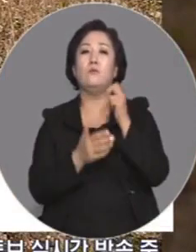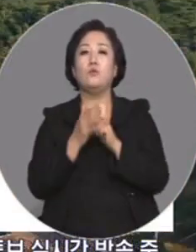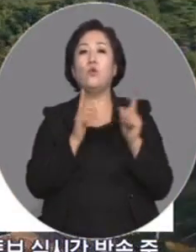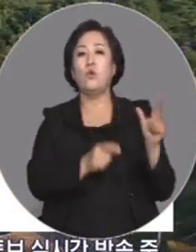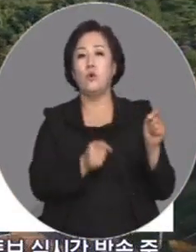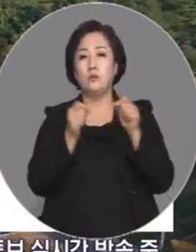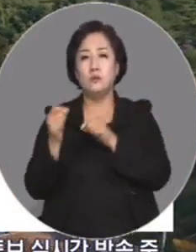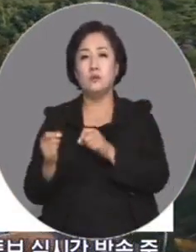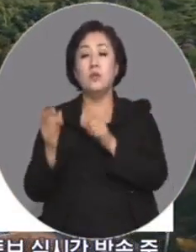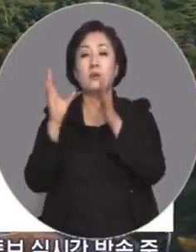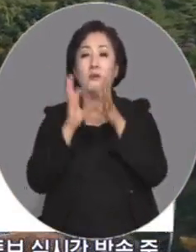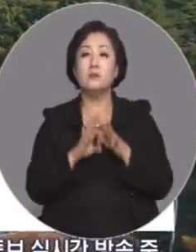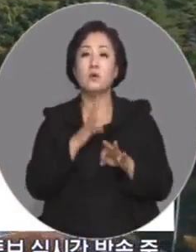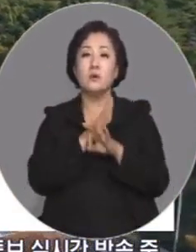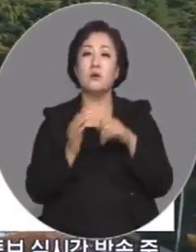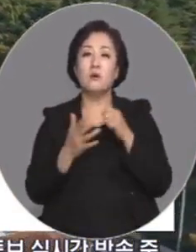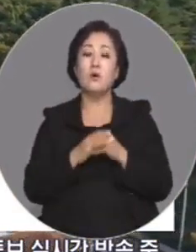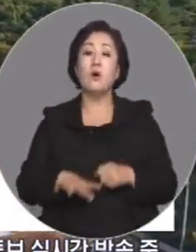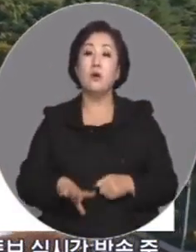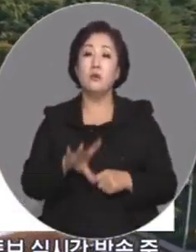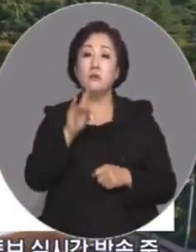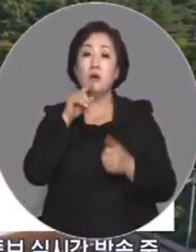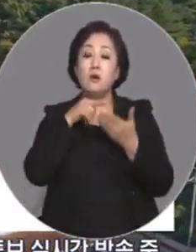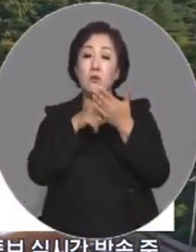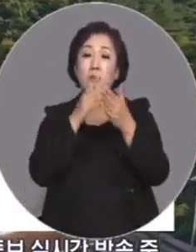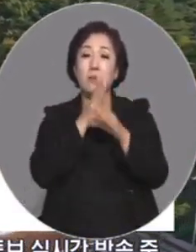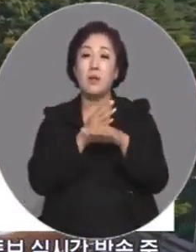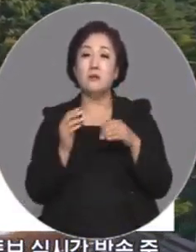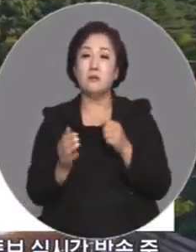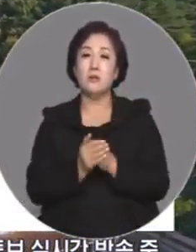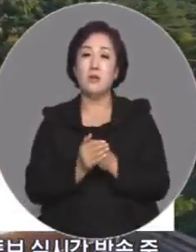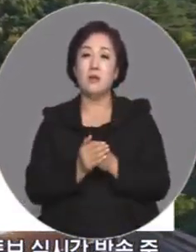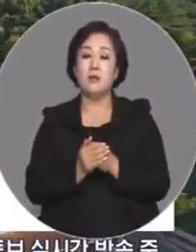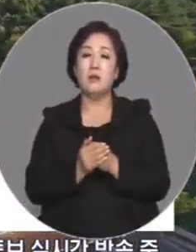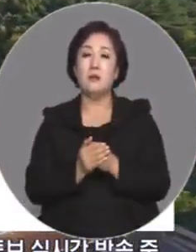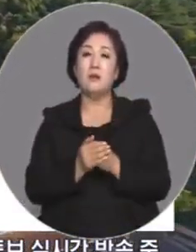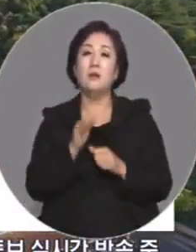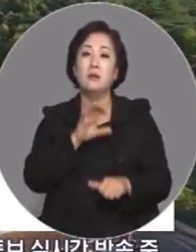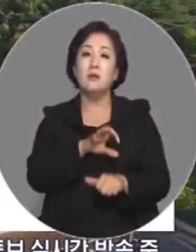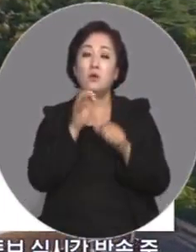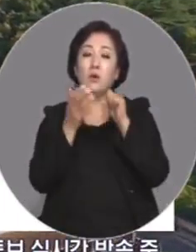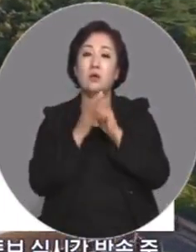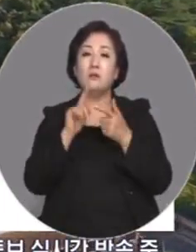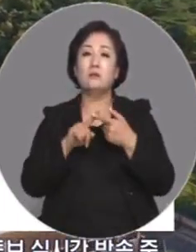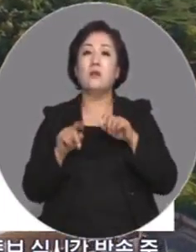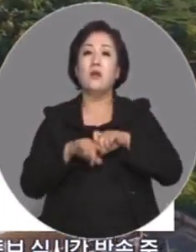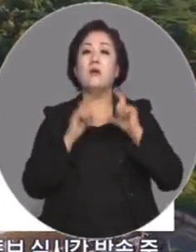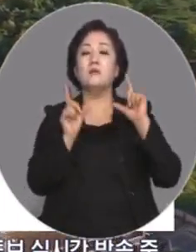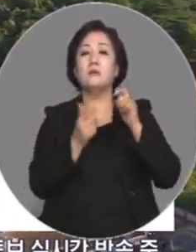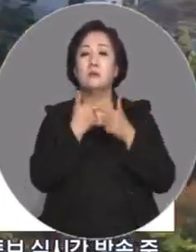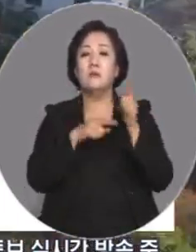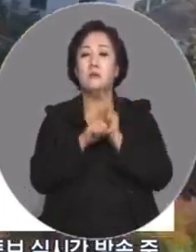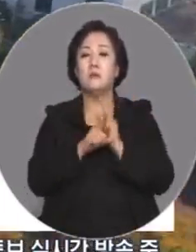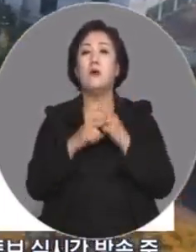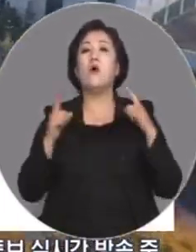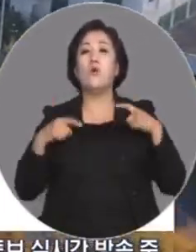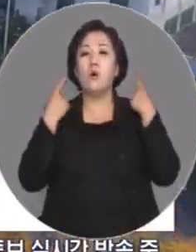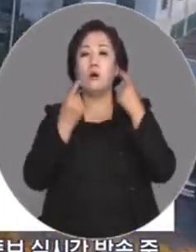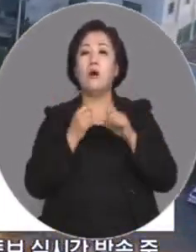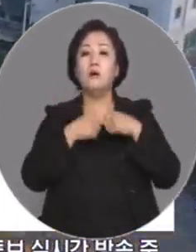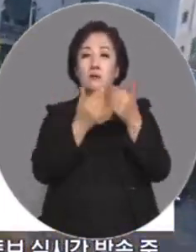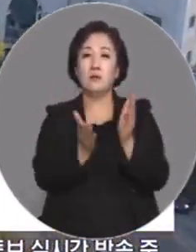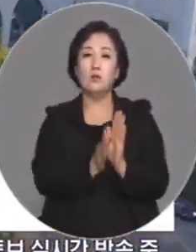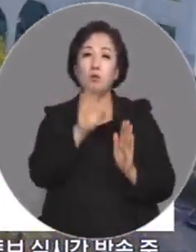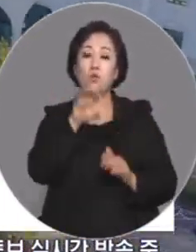상태입니다. 온천 단지를 통해 가지고 어떤 거점화, 관광 거점화 한다라는